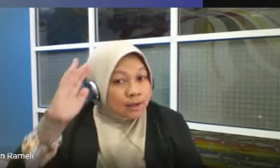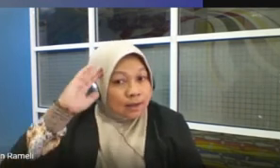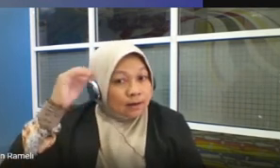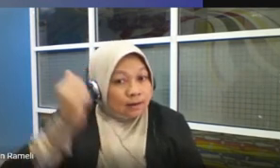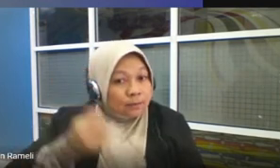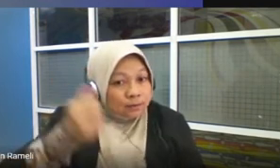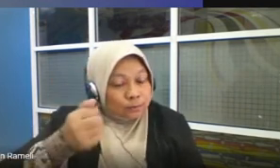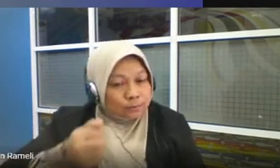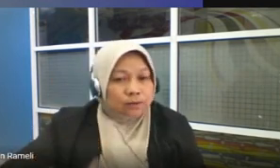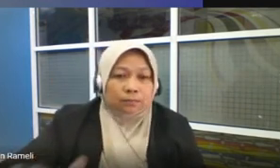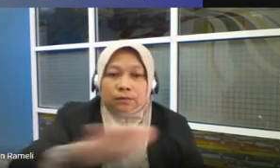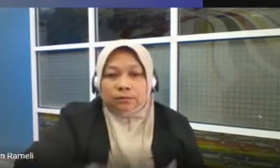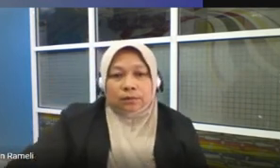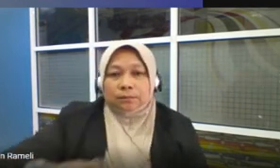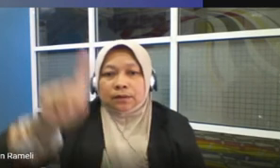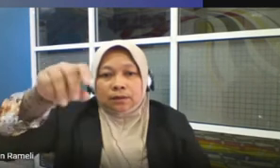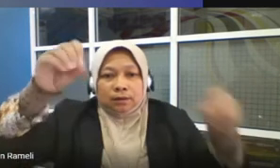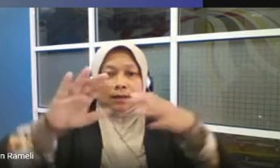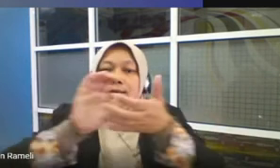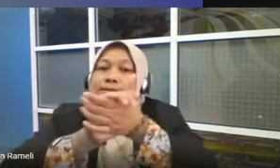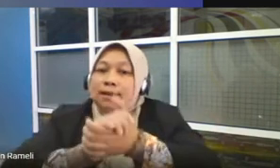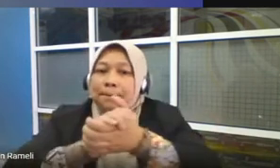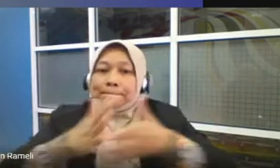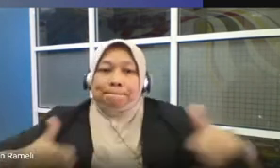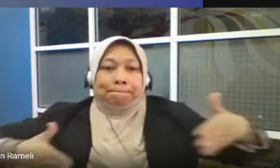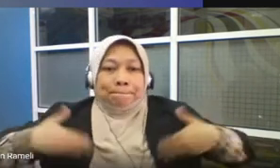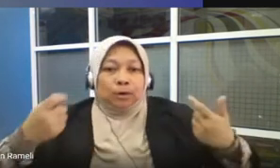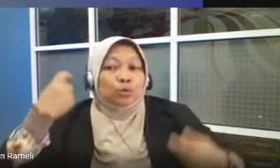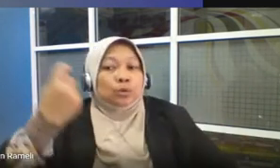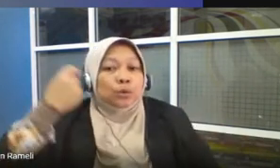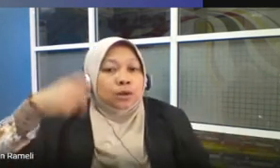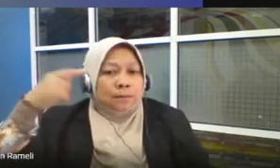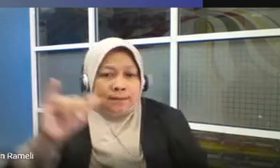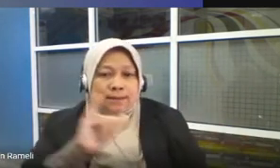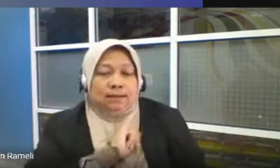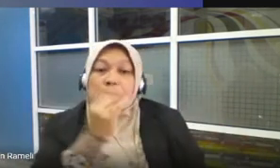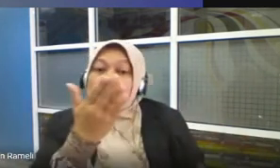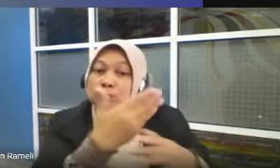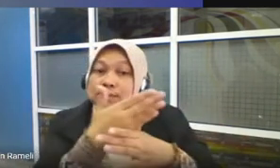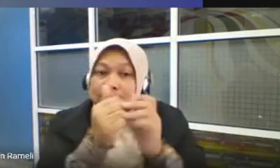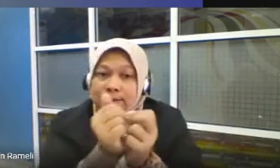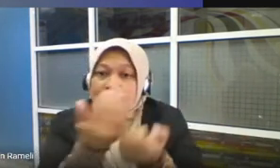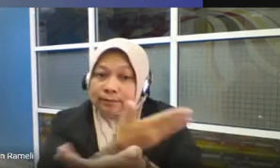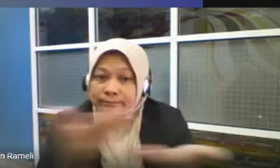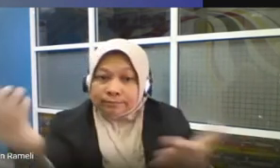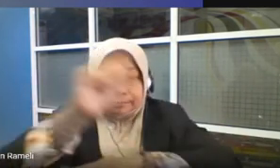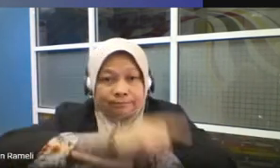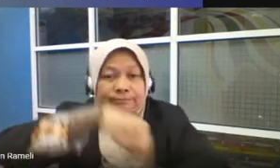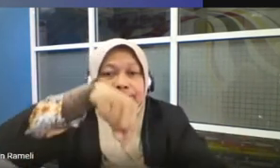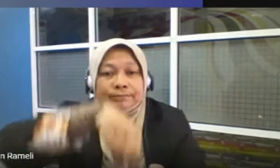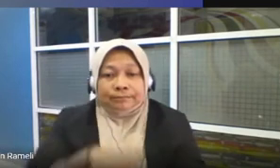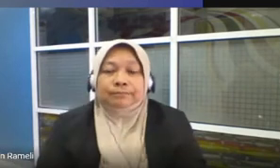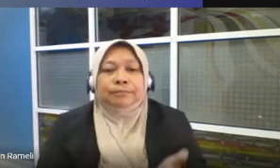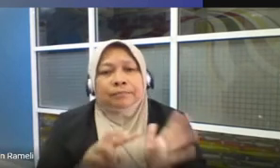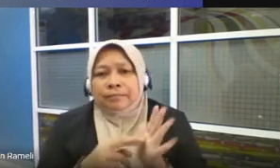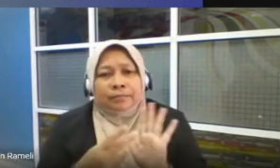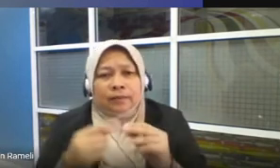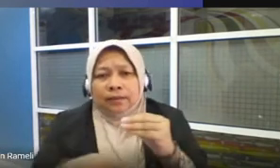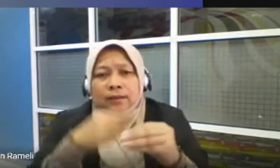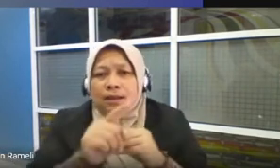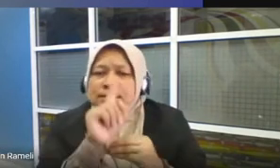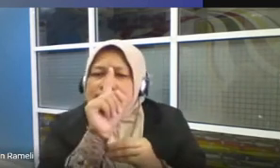Assalamualaikum warahmatullahi wabarakatuh. Salam sejahtera. Tuan-tuan dan puan-puan, saya nak share dengan anda hari ini iaitu tentang